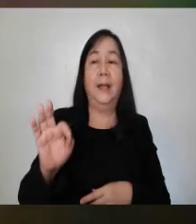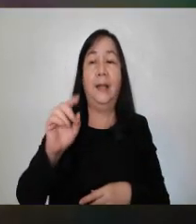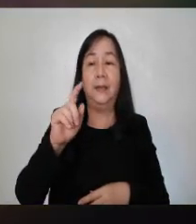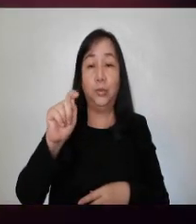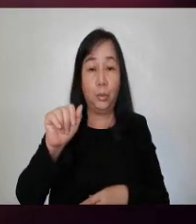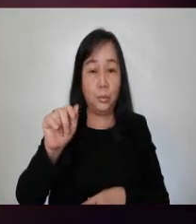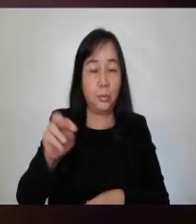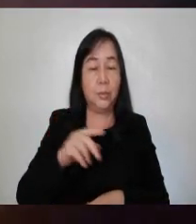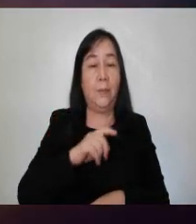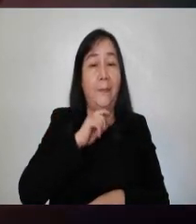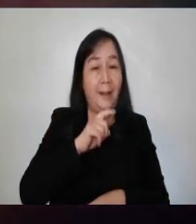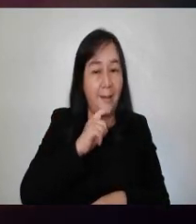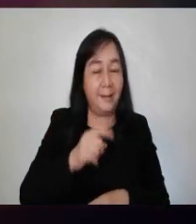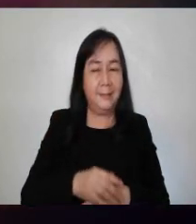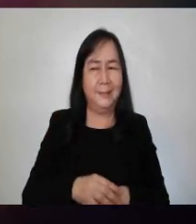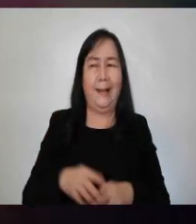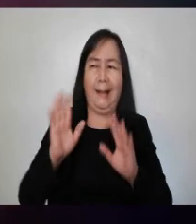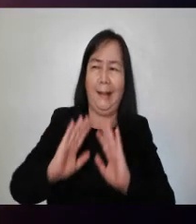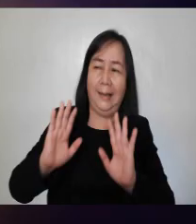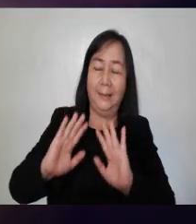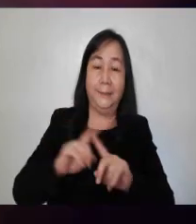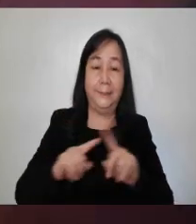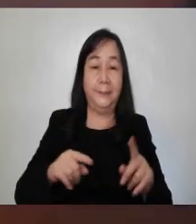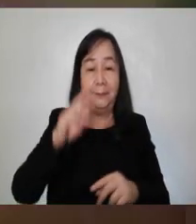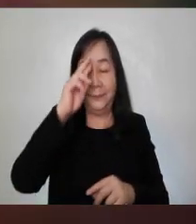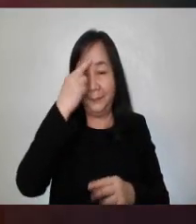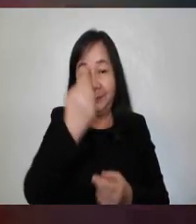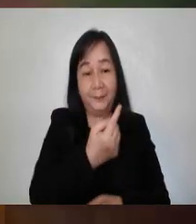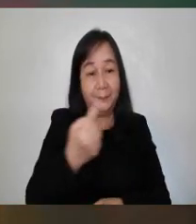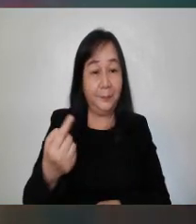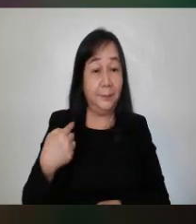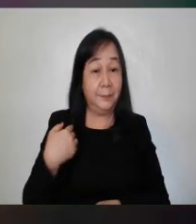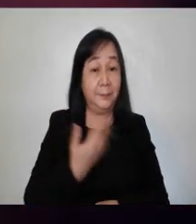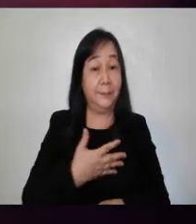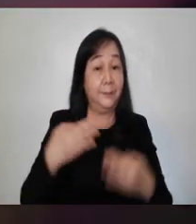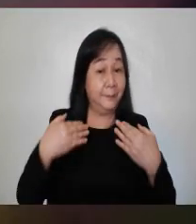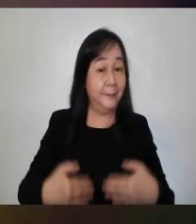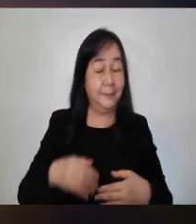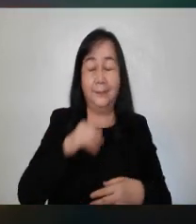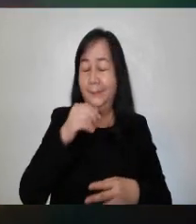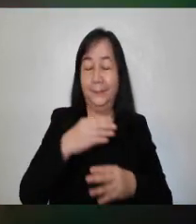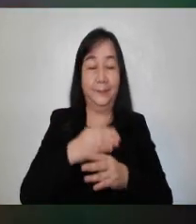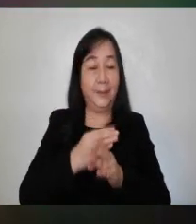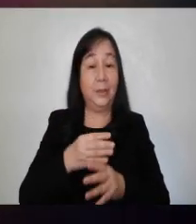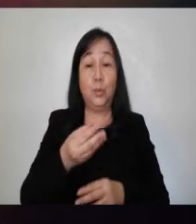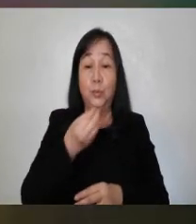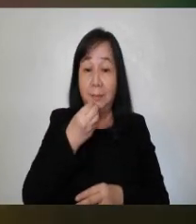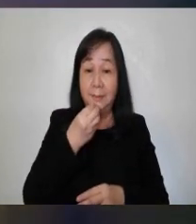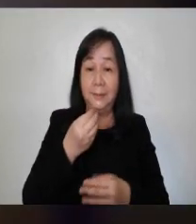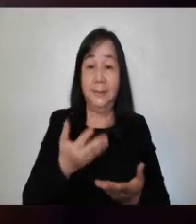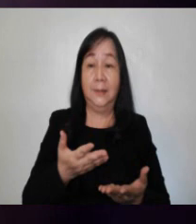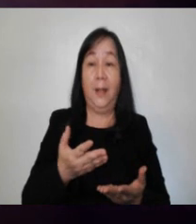9 toneladang bakal. Kahanga-hanga man ito, ipinapaalala nito sa atin na ang ating katawan ay hindi nilikha